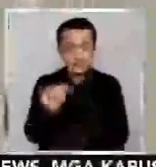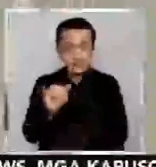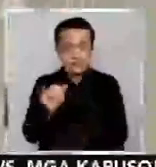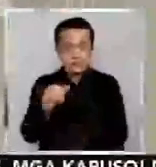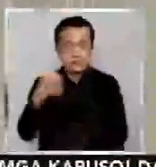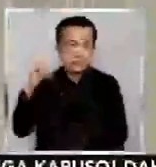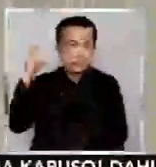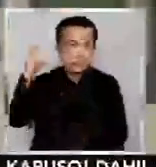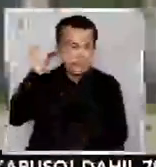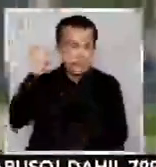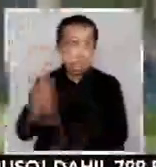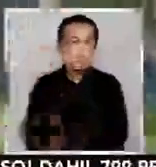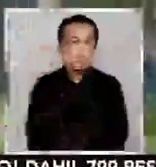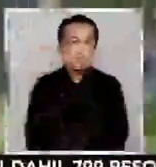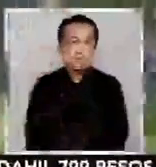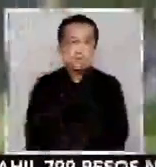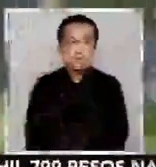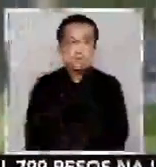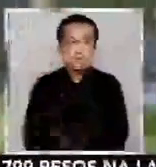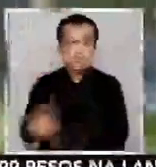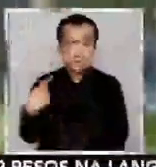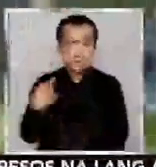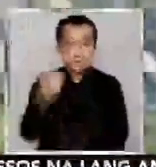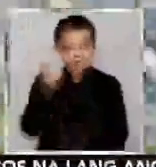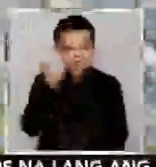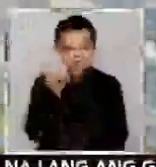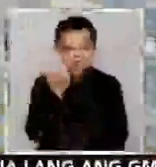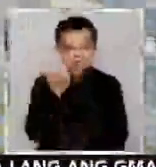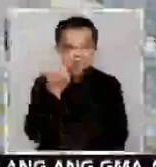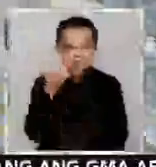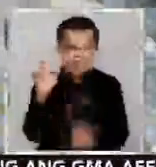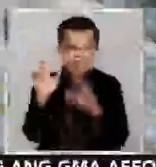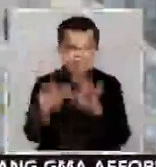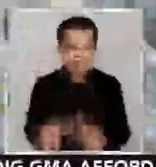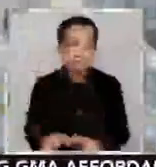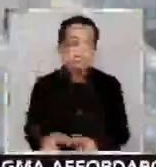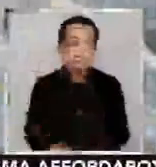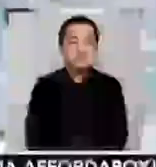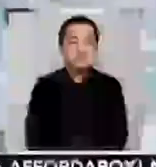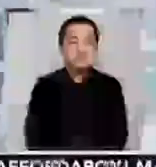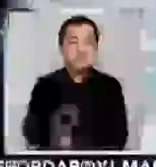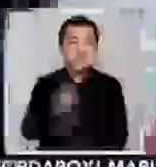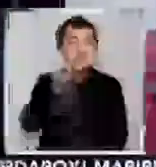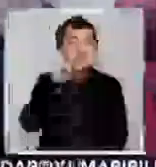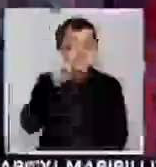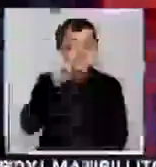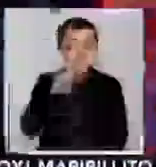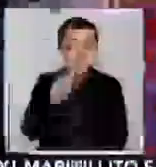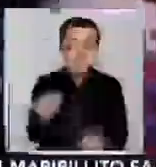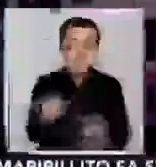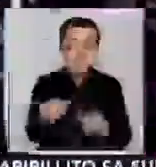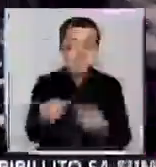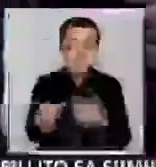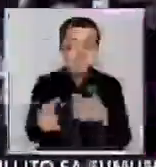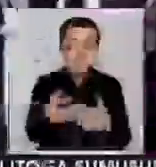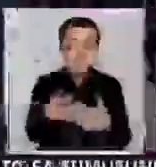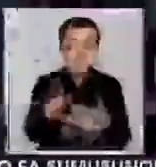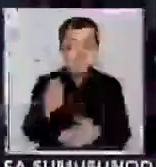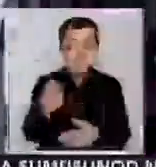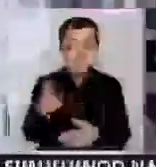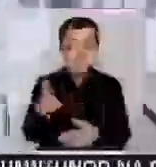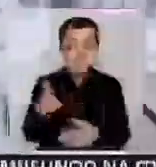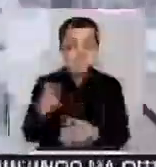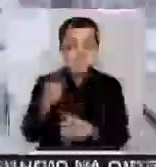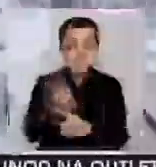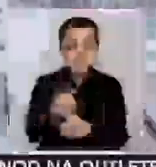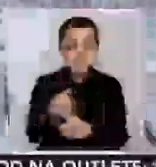ang may mga kakulangan na sa ulan. Goodbye jacket din tayo kahit sa mga Vermont dahil posibleng